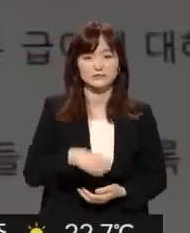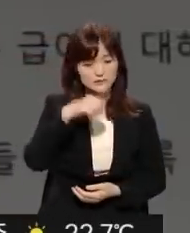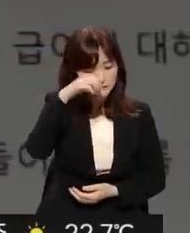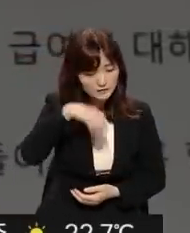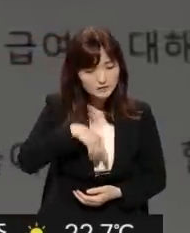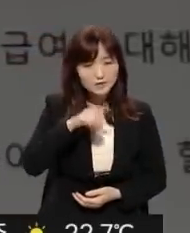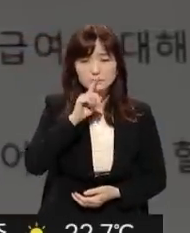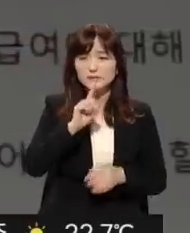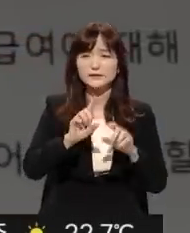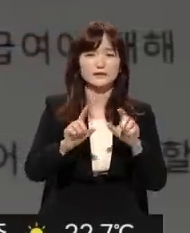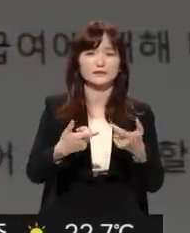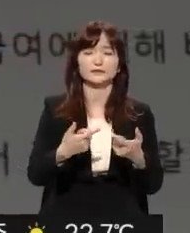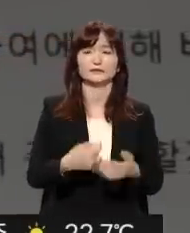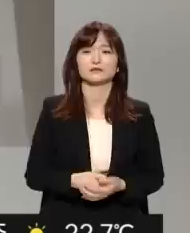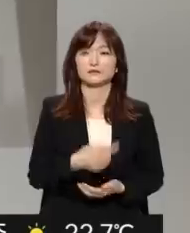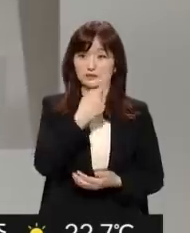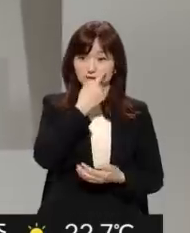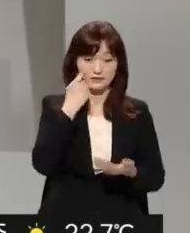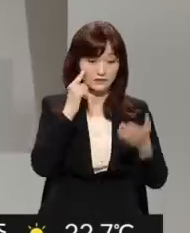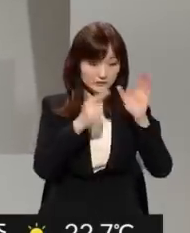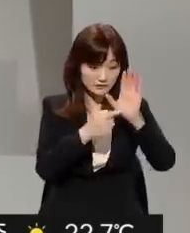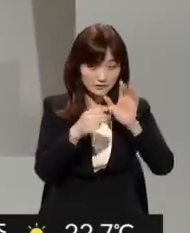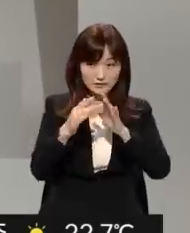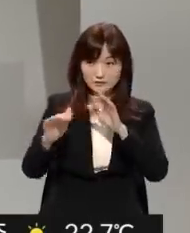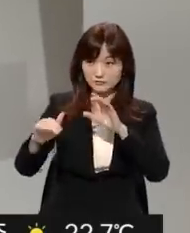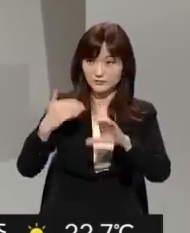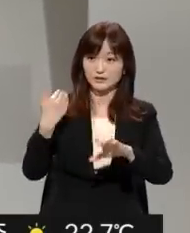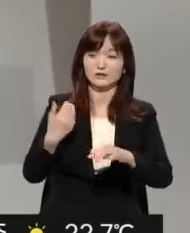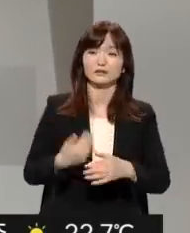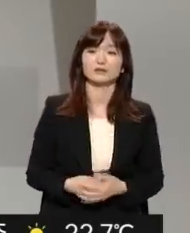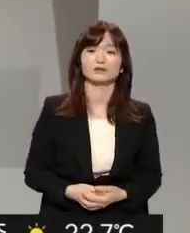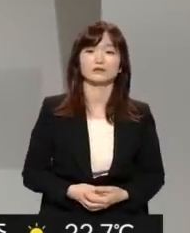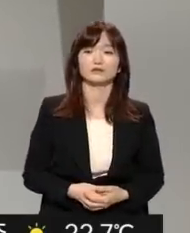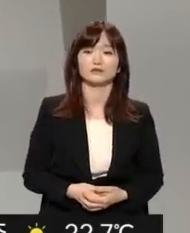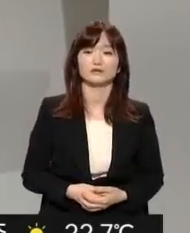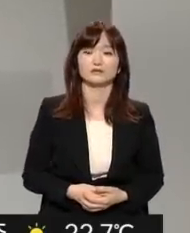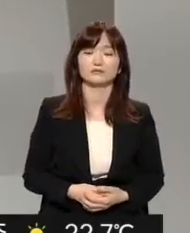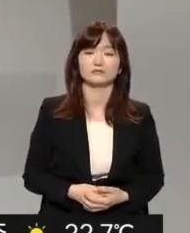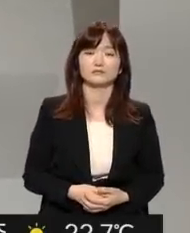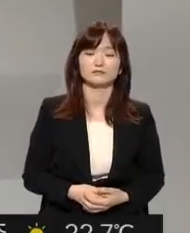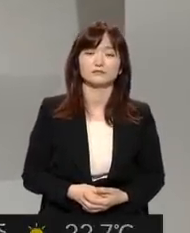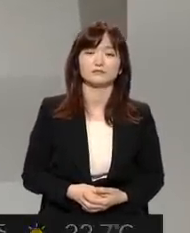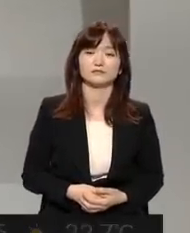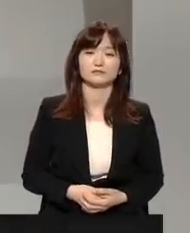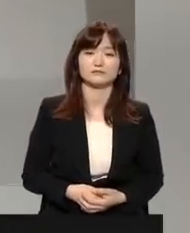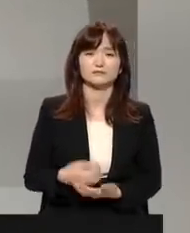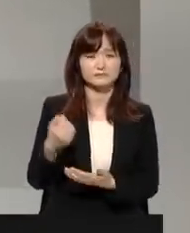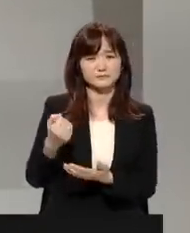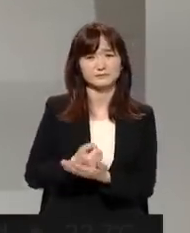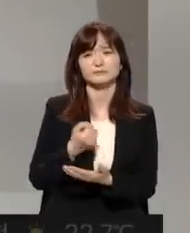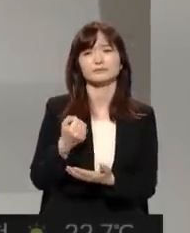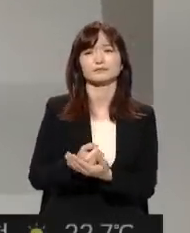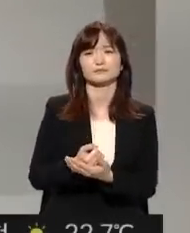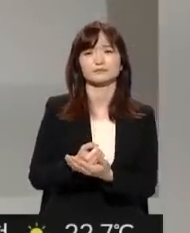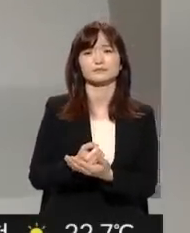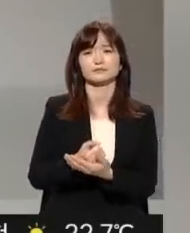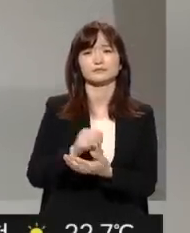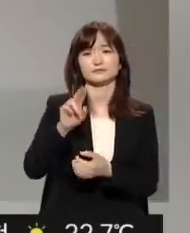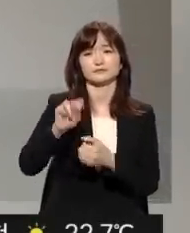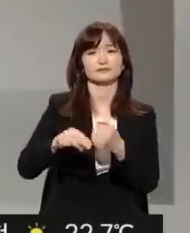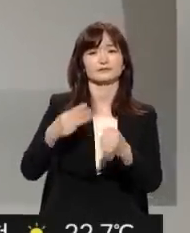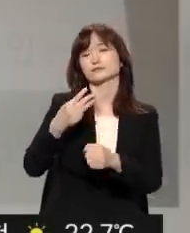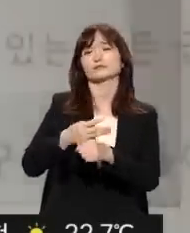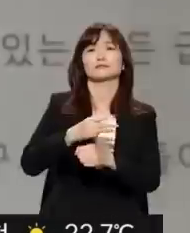소리가 아니다 하면서 저렇게 증거까지 보내주셨습니다. 예? 이 기자. 자, 그런데 정말 너무 안타까운 것이